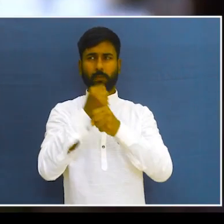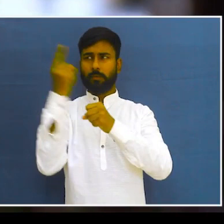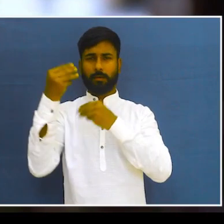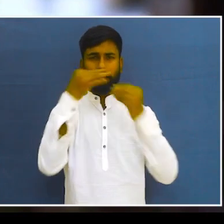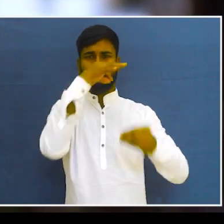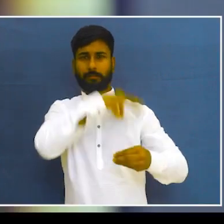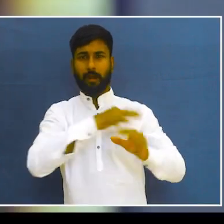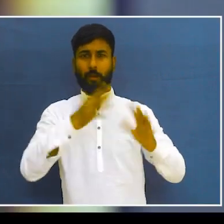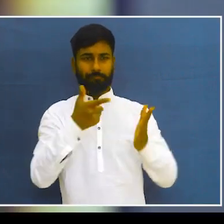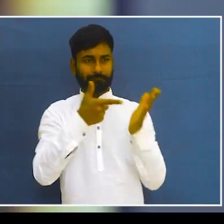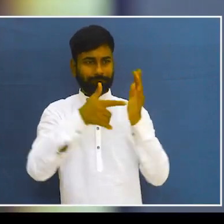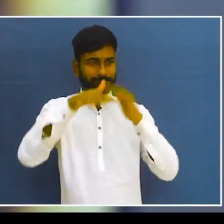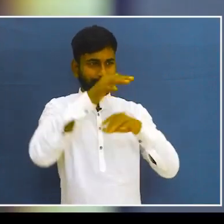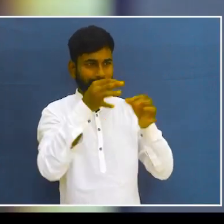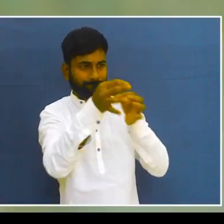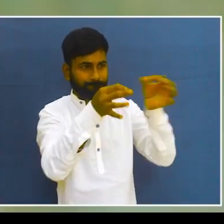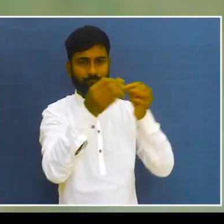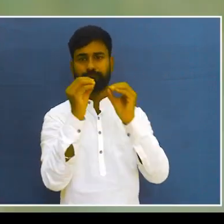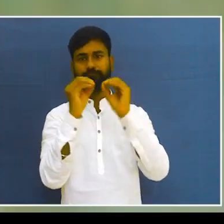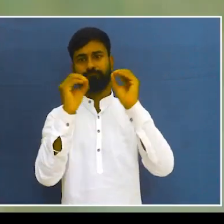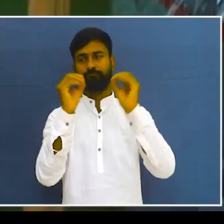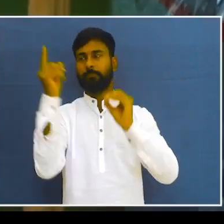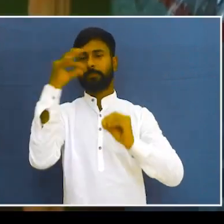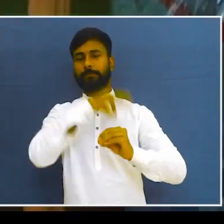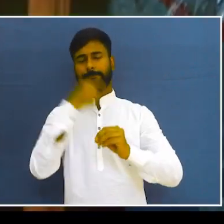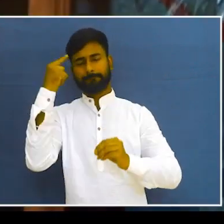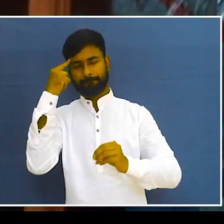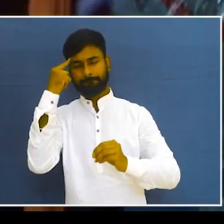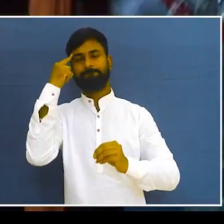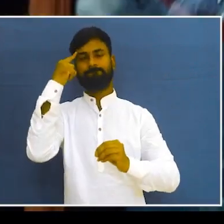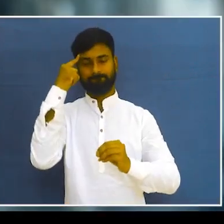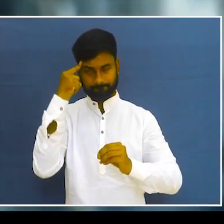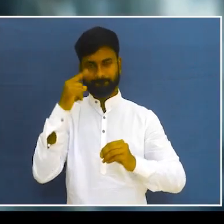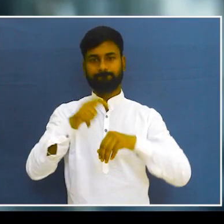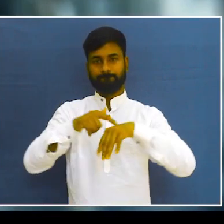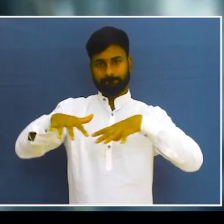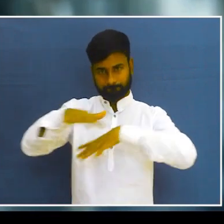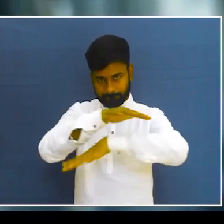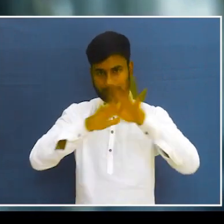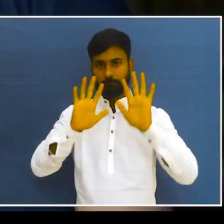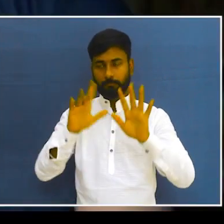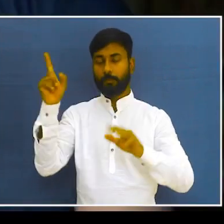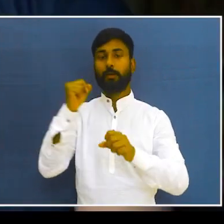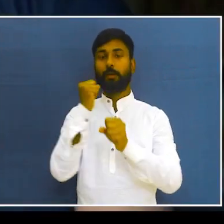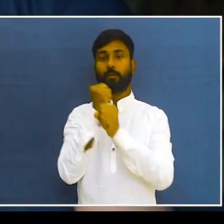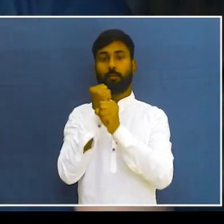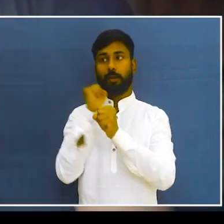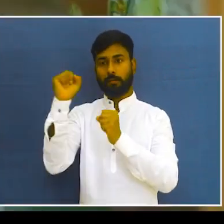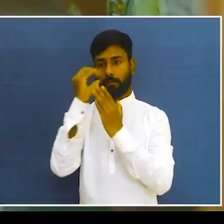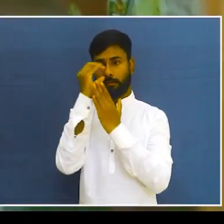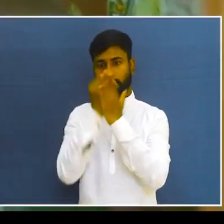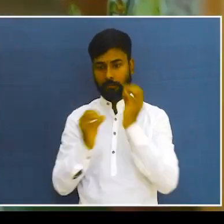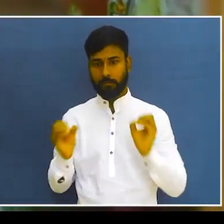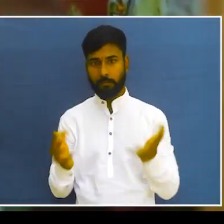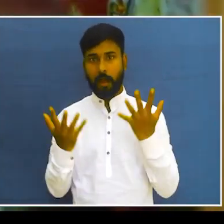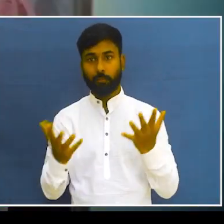का सफलतापूर्वक क्रियान्वयन कर रही है, जिनके परिणाम स्वरूप आज देश का अंतिम पंक्ति का